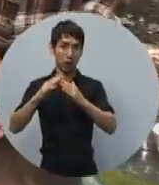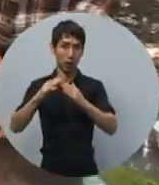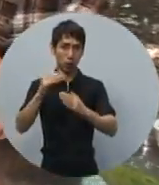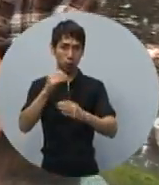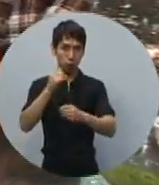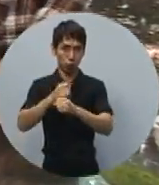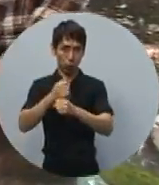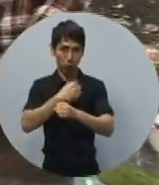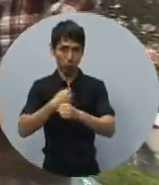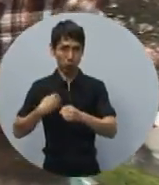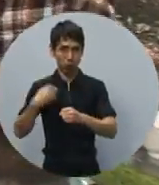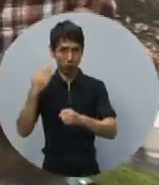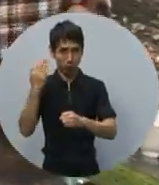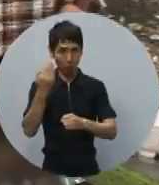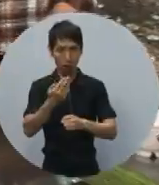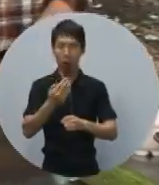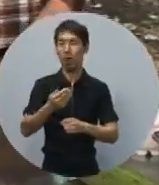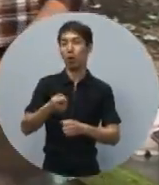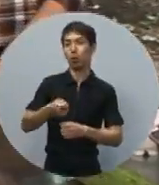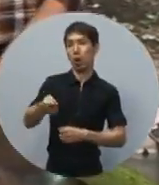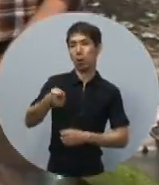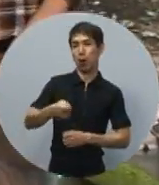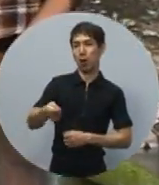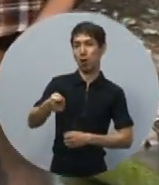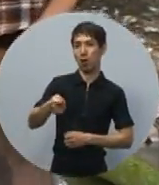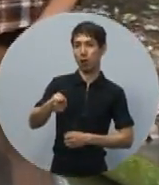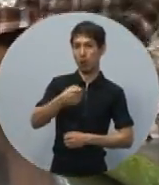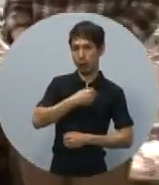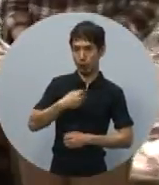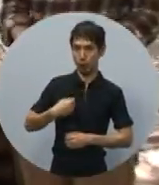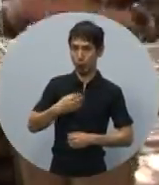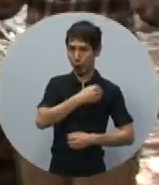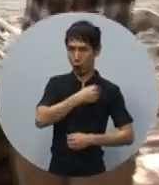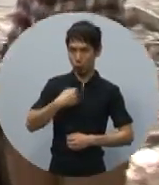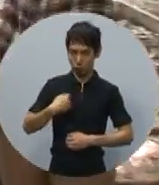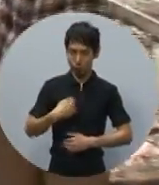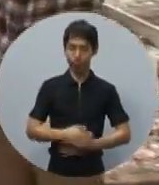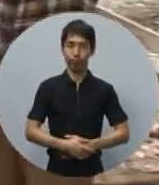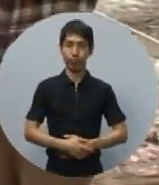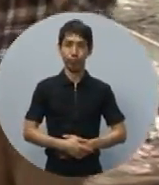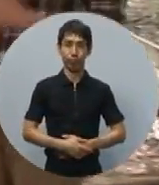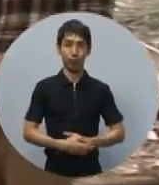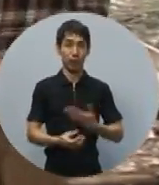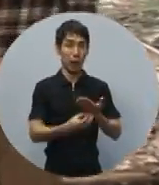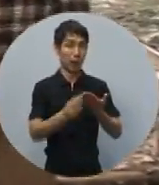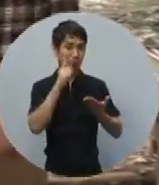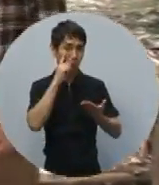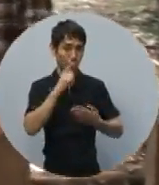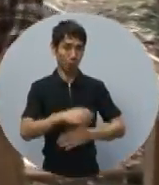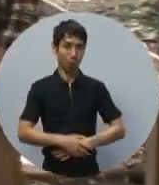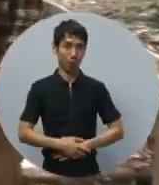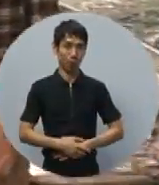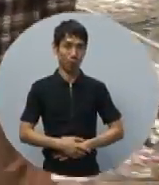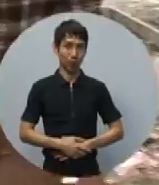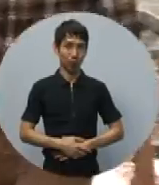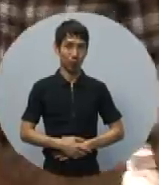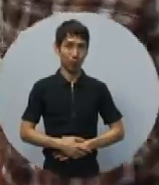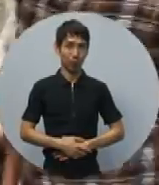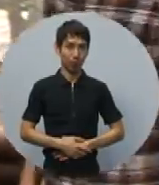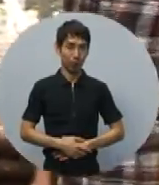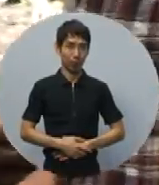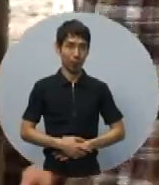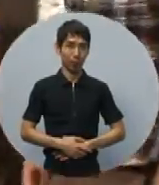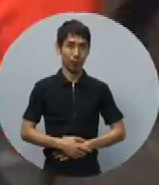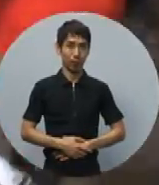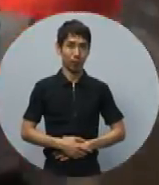でできるので、はい、フライパンでやってみてください。じゃあ焼きましょう。鉄板で、 はい、ね、 鉄板で乗